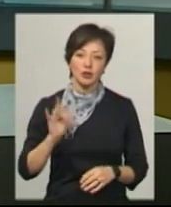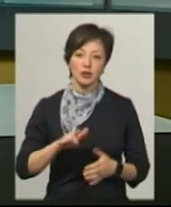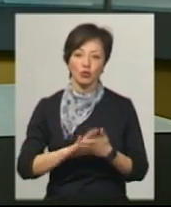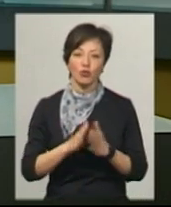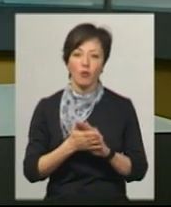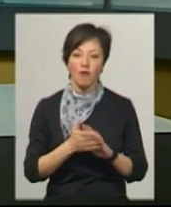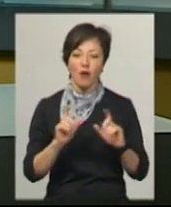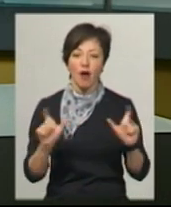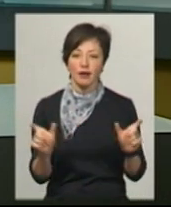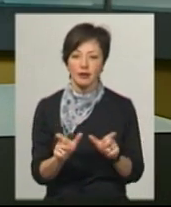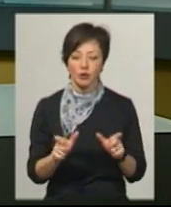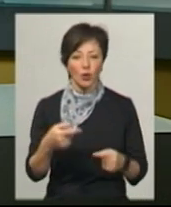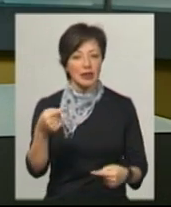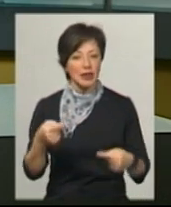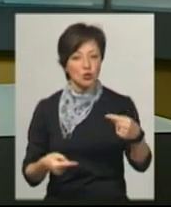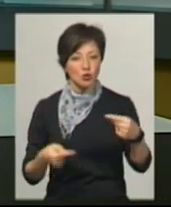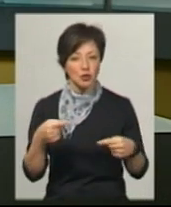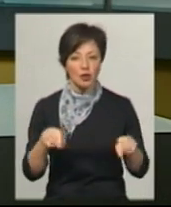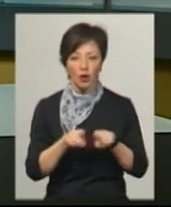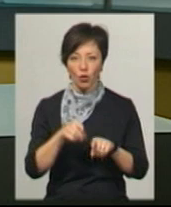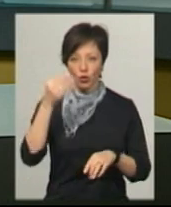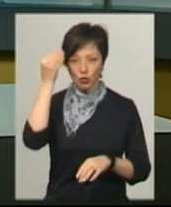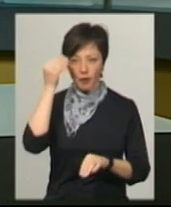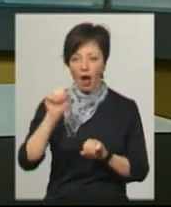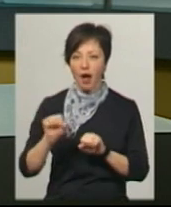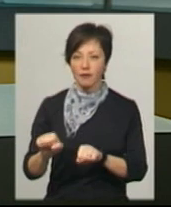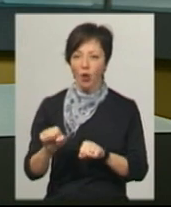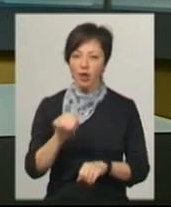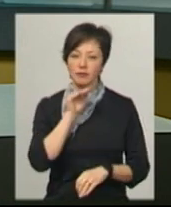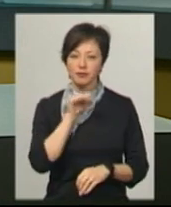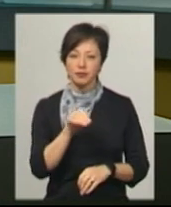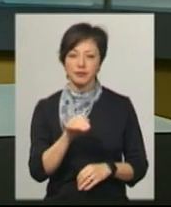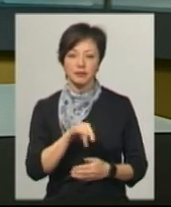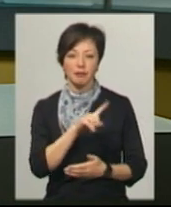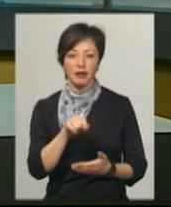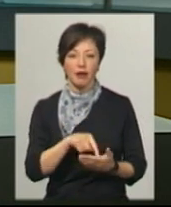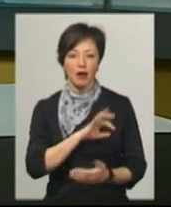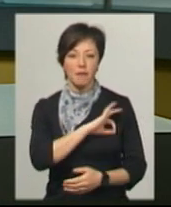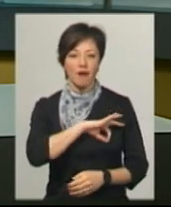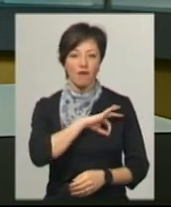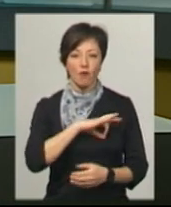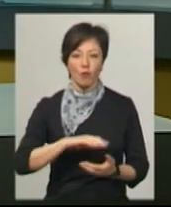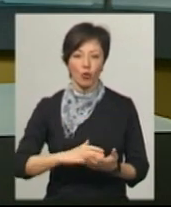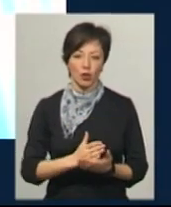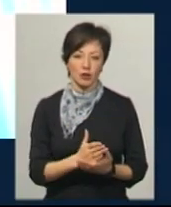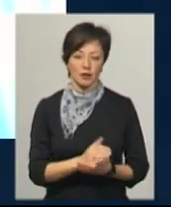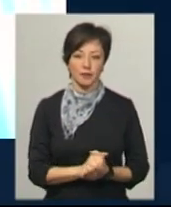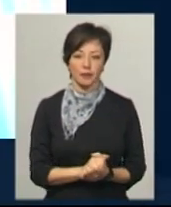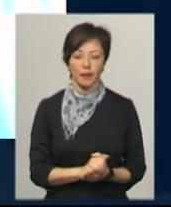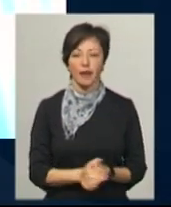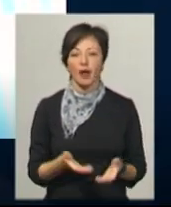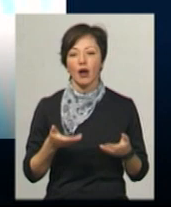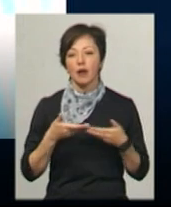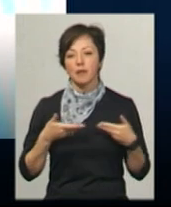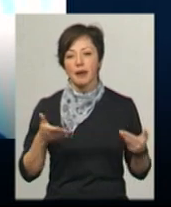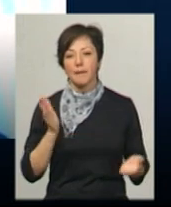карантину доволі дискусійне. Такої думки адвокат, експерт з питань правової політики Максим Костецький. Ми маємо